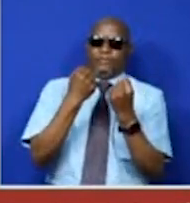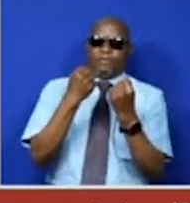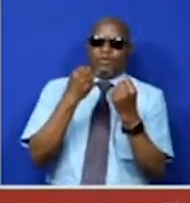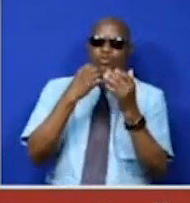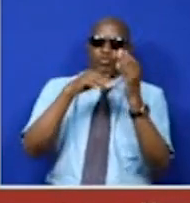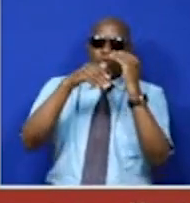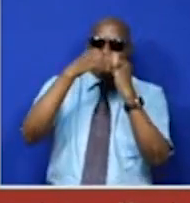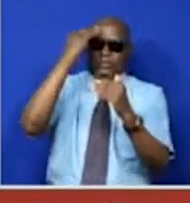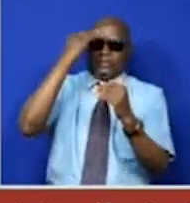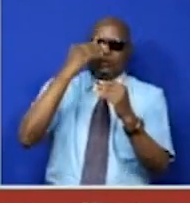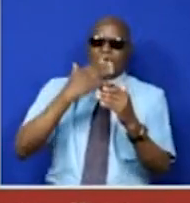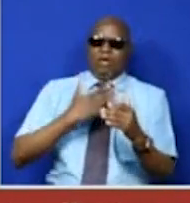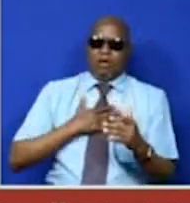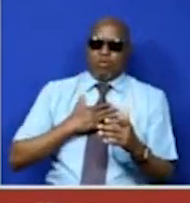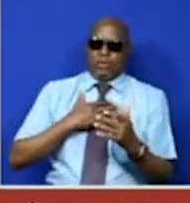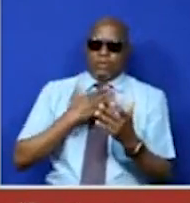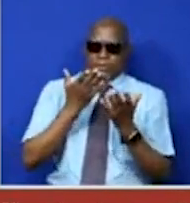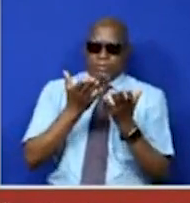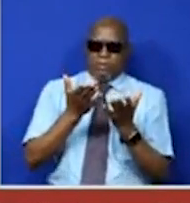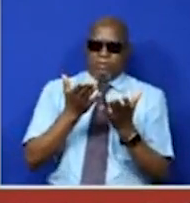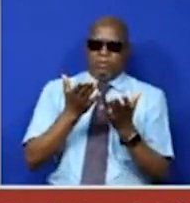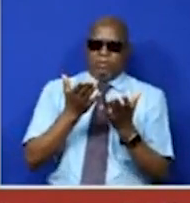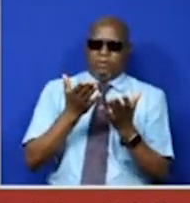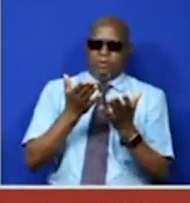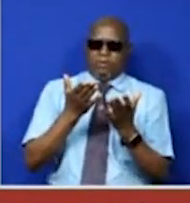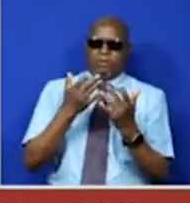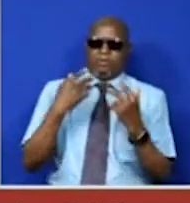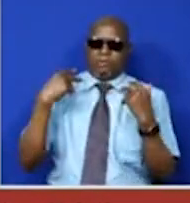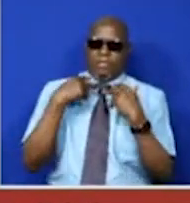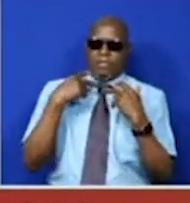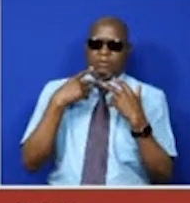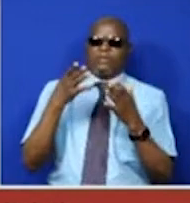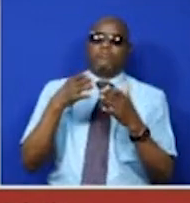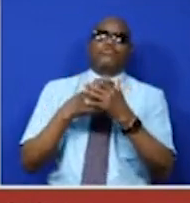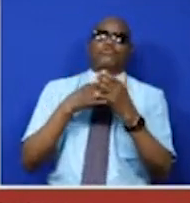universities zetu ambazo zilikuwa zinakwama wanaipinga.